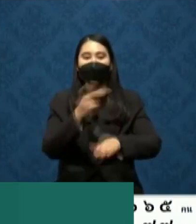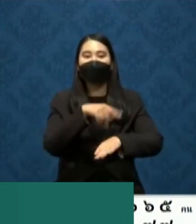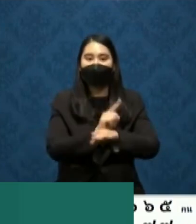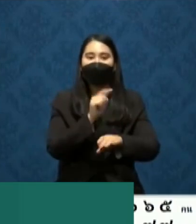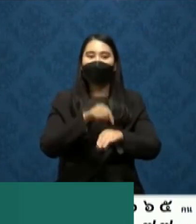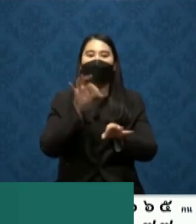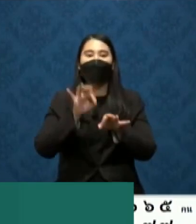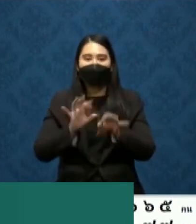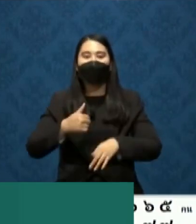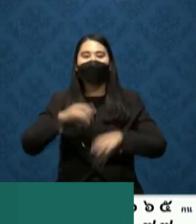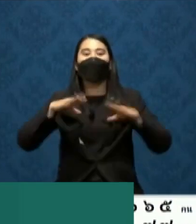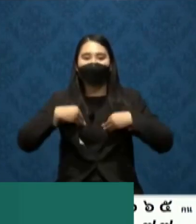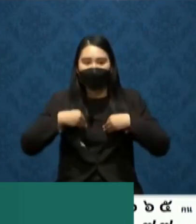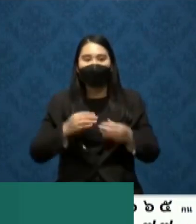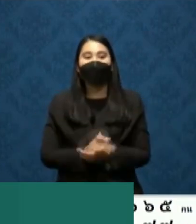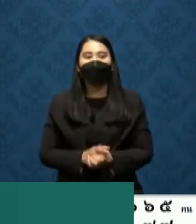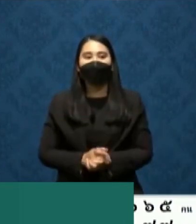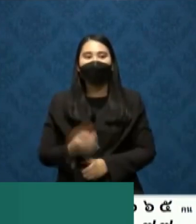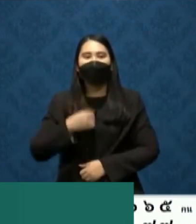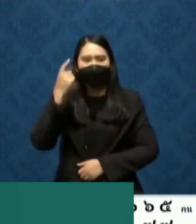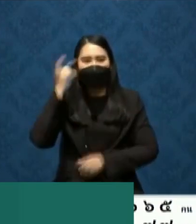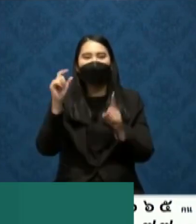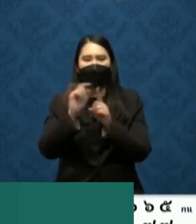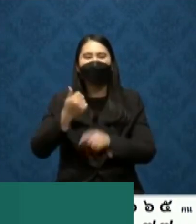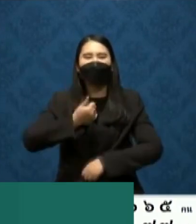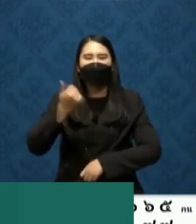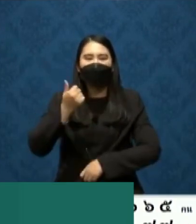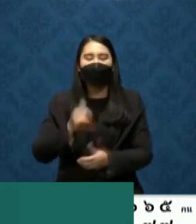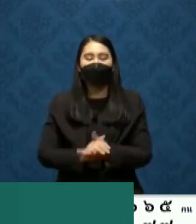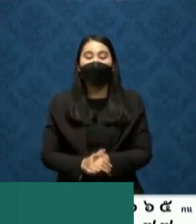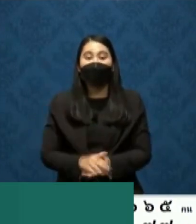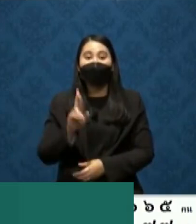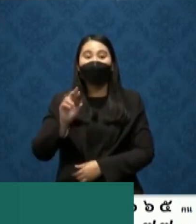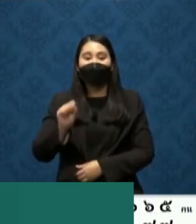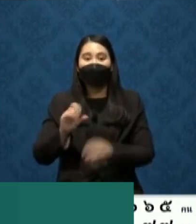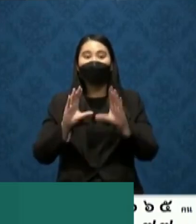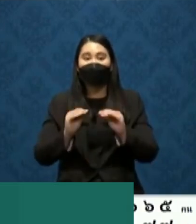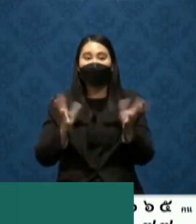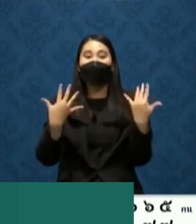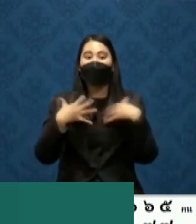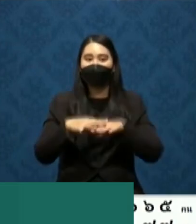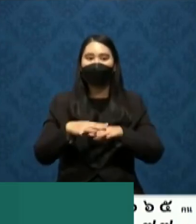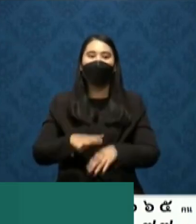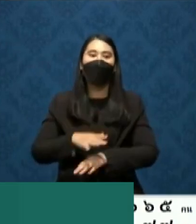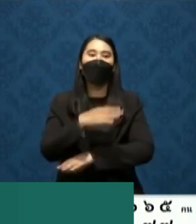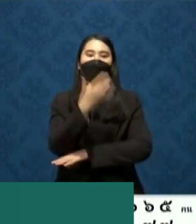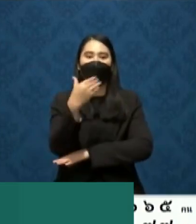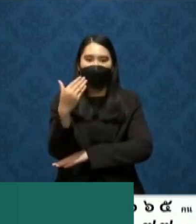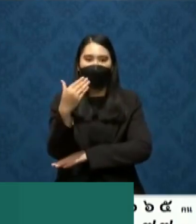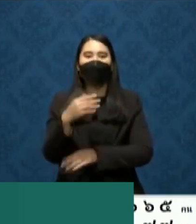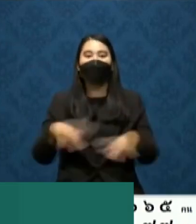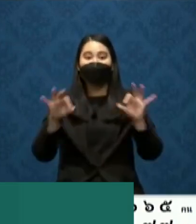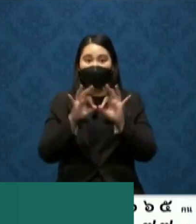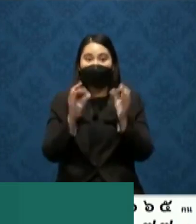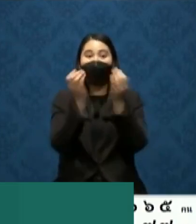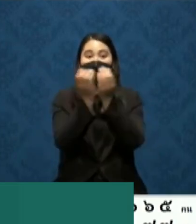ภาผู้แทนราษฎรบอกว่าถ้ารออย่างไม่มีการกำหนดเวลาไงมันไม่มีกรอบเวลากำหนดไว้คุณจะรอสักวันหนึ่ง10ชั่วโมงก็ได้